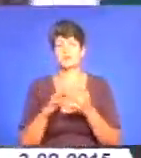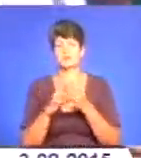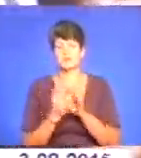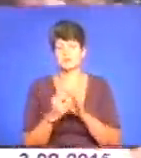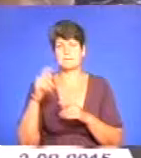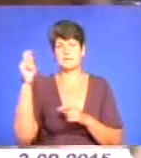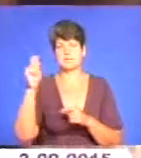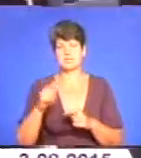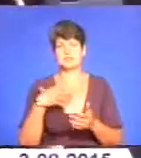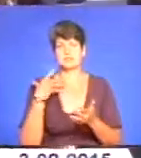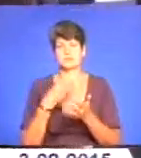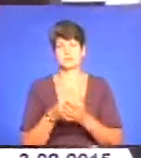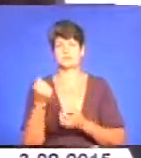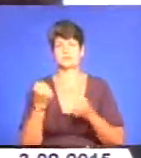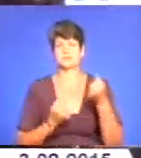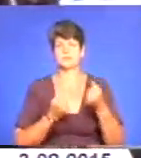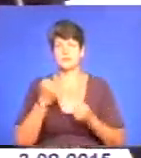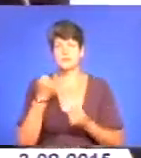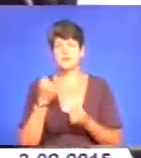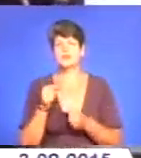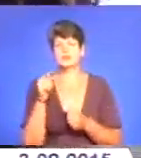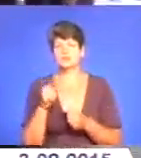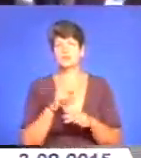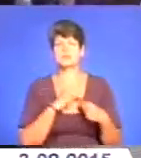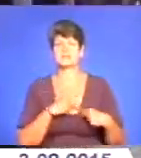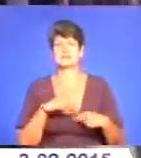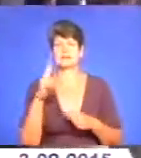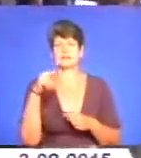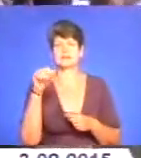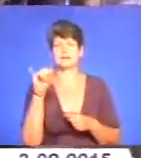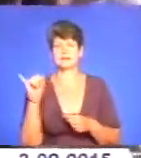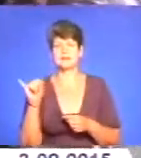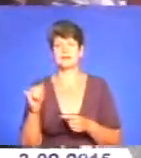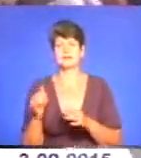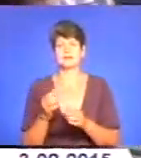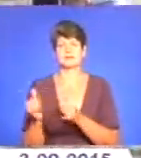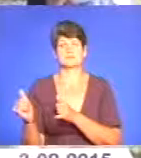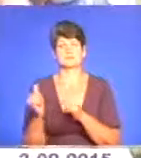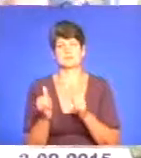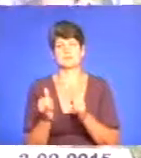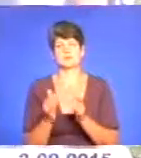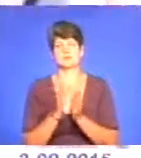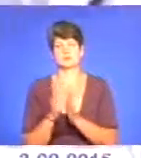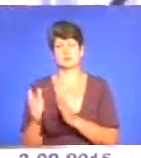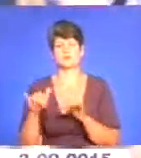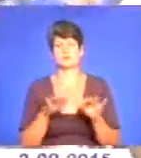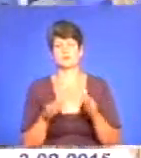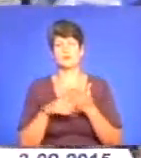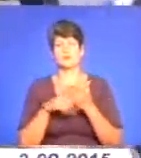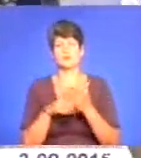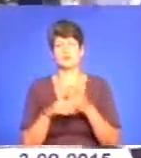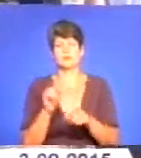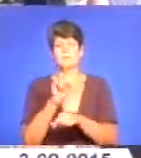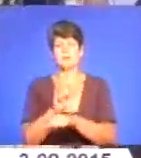добиралися власними транспортними засобами. Тому співробітники Державтоінспекції безперебійно забезпечували безпеку руху, допомагали водіям